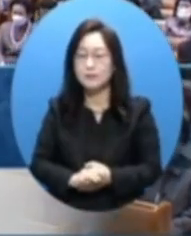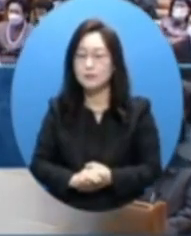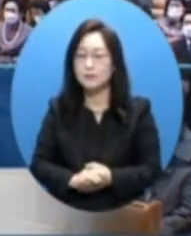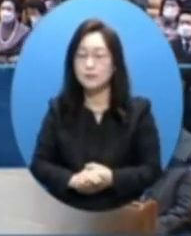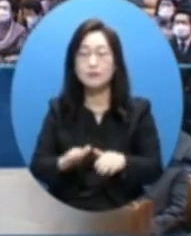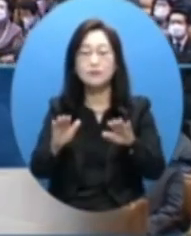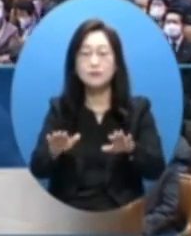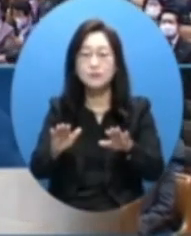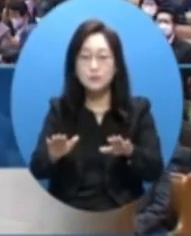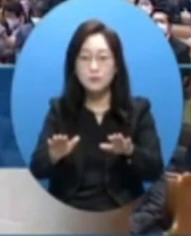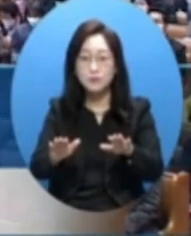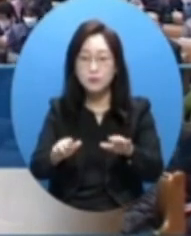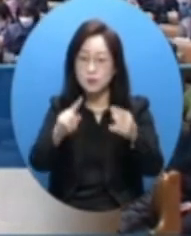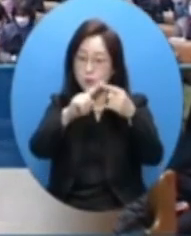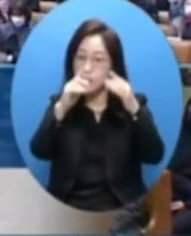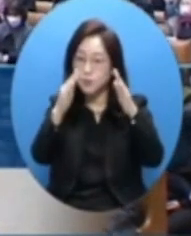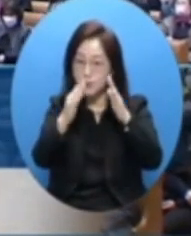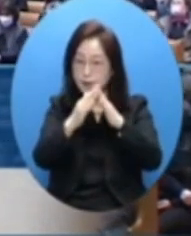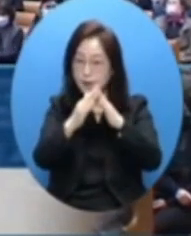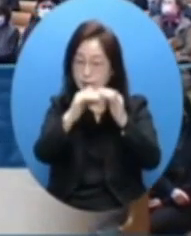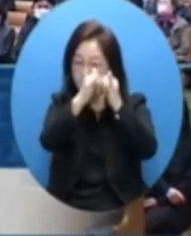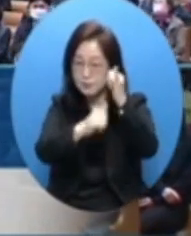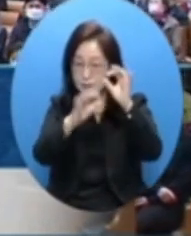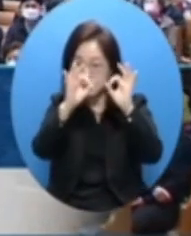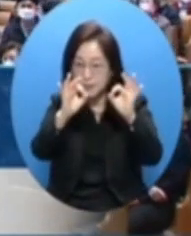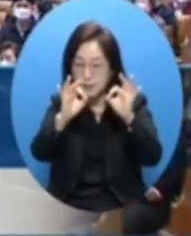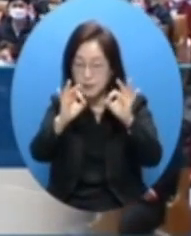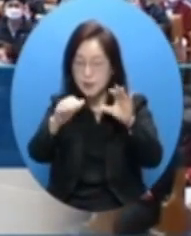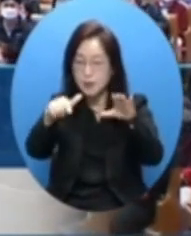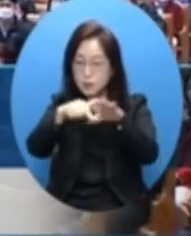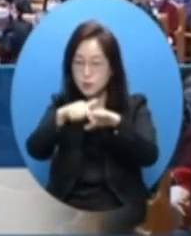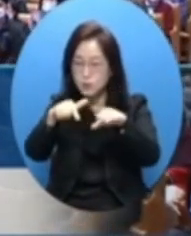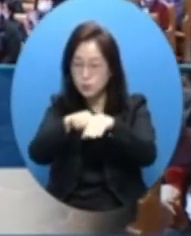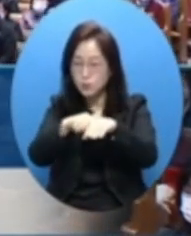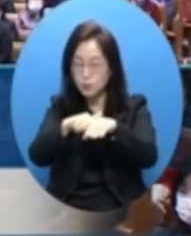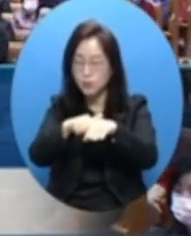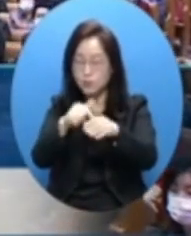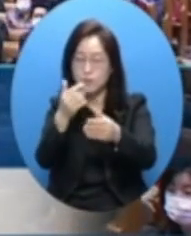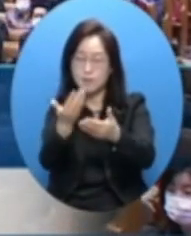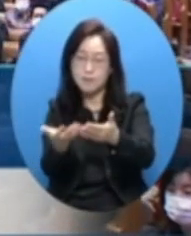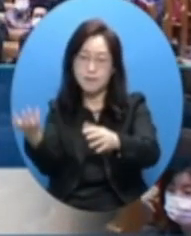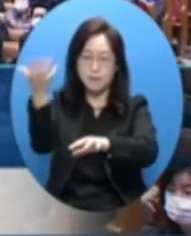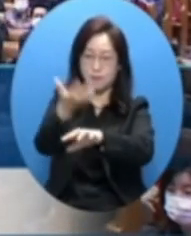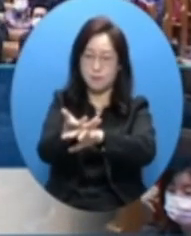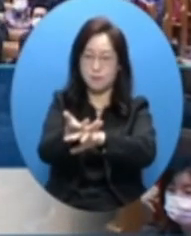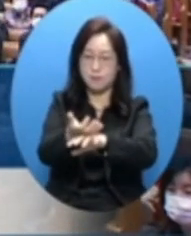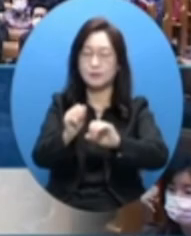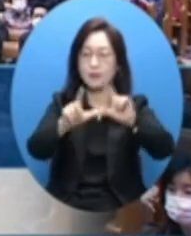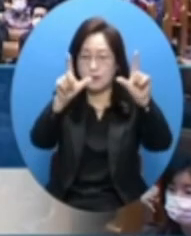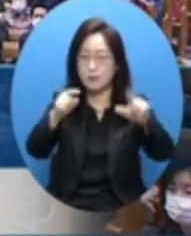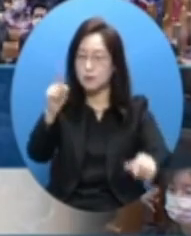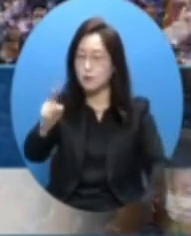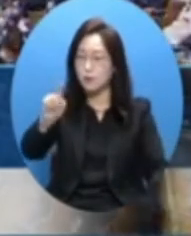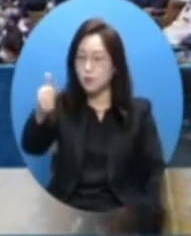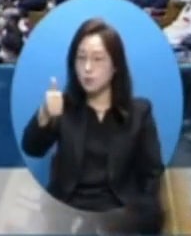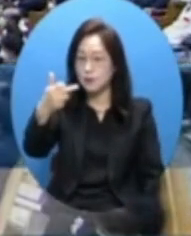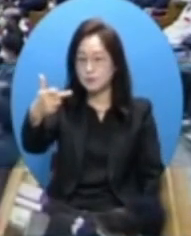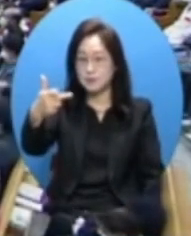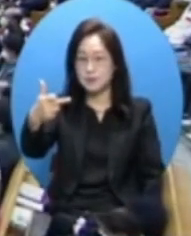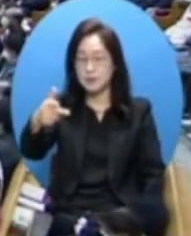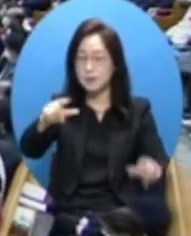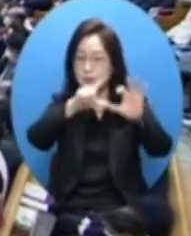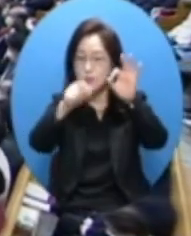오늘은 교회력으로 말하면 종교개혁 주일입니다 1517년 10월